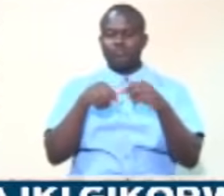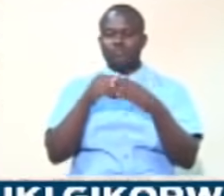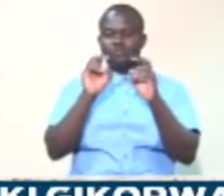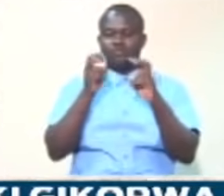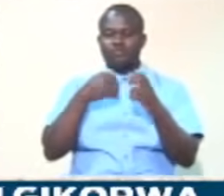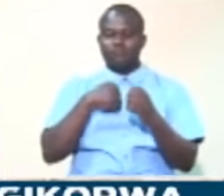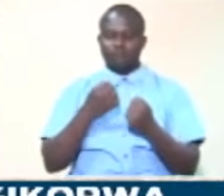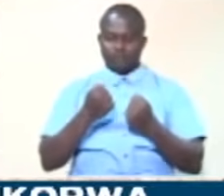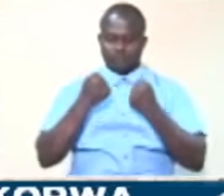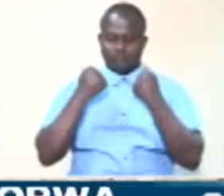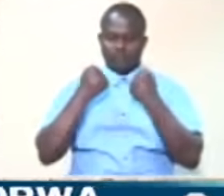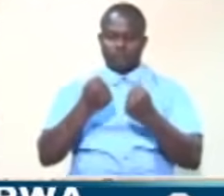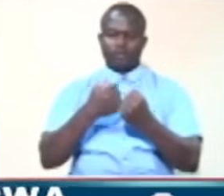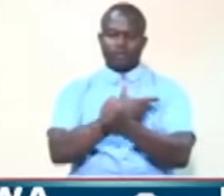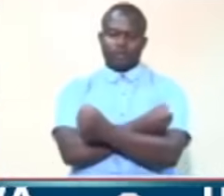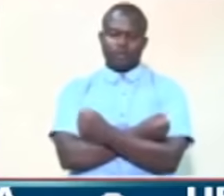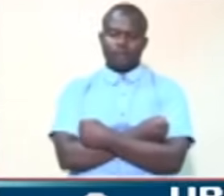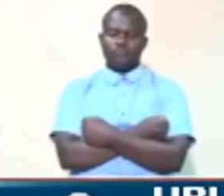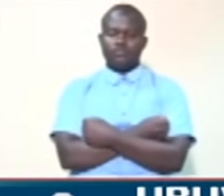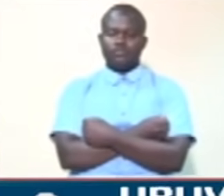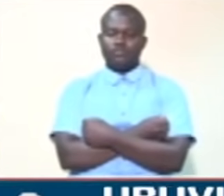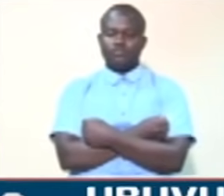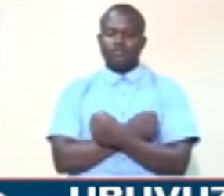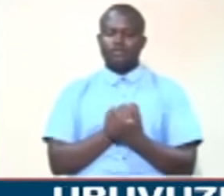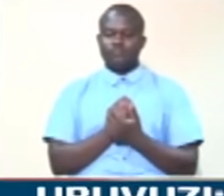mfite ubudahangarwa bw'uko nakingiwe